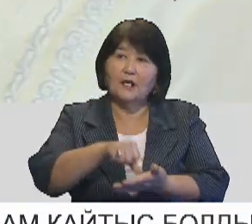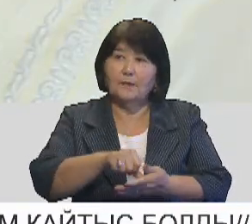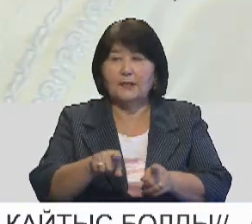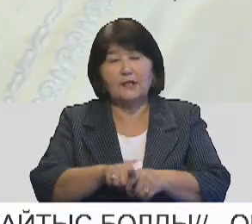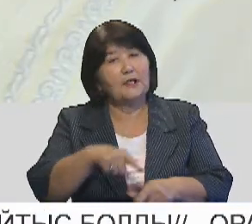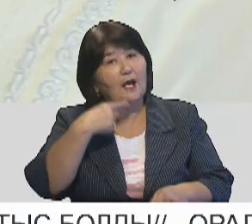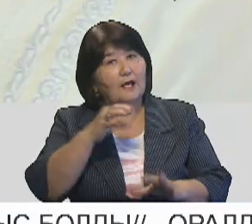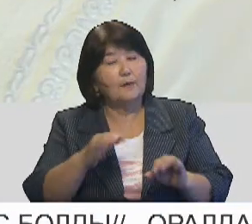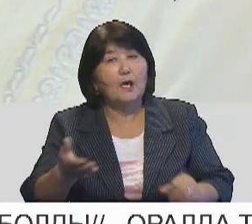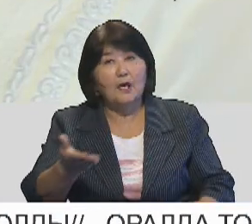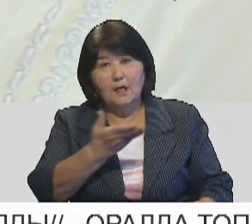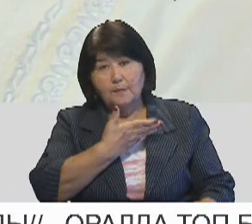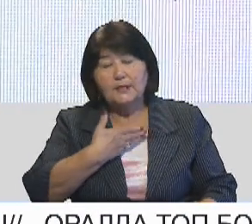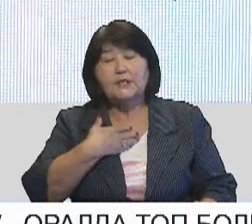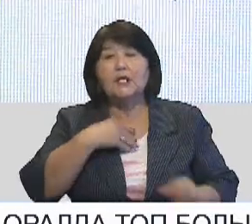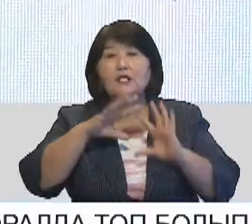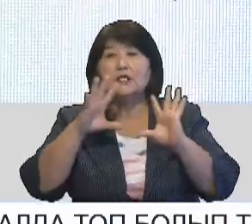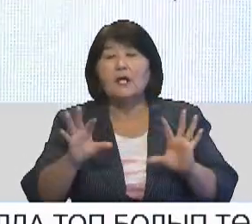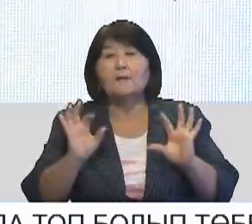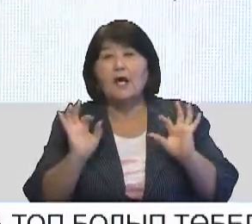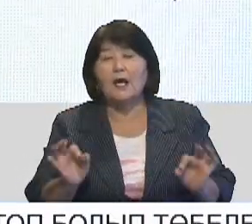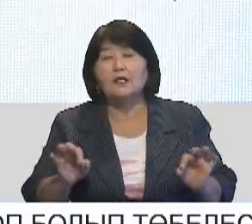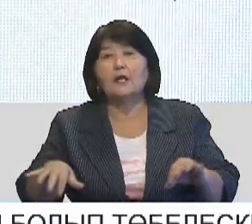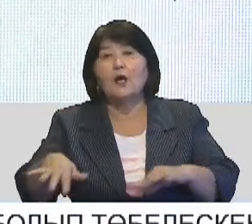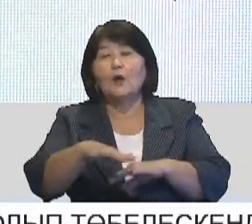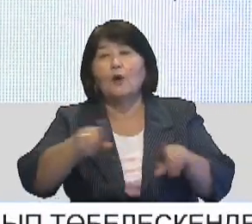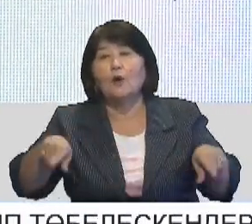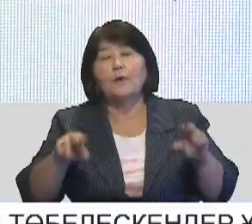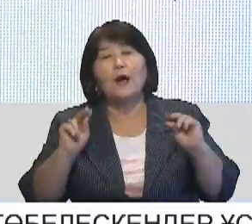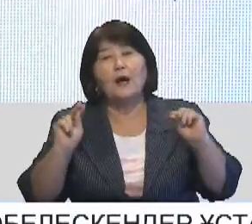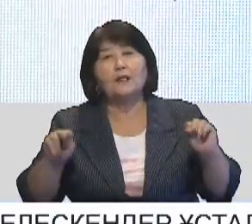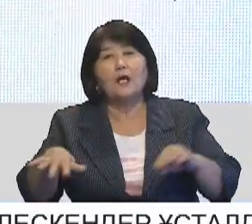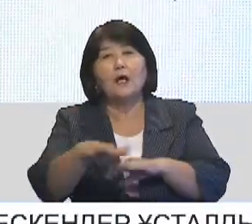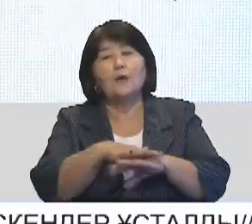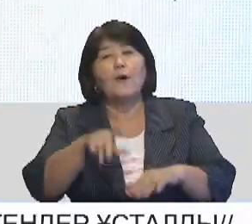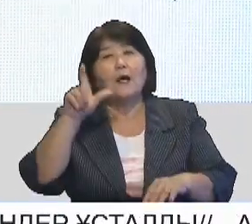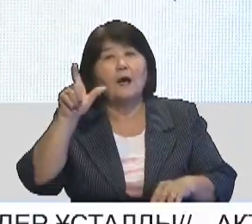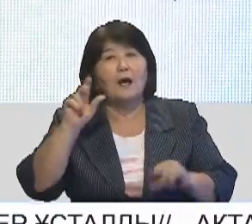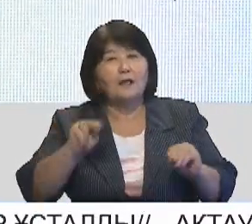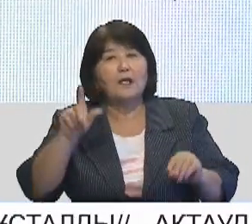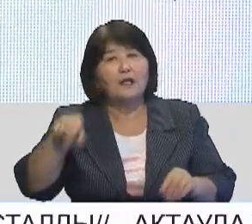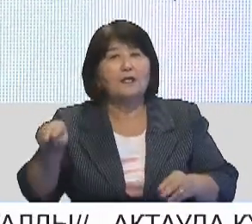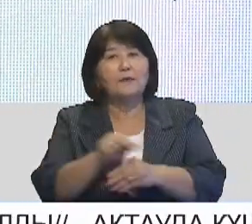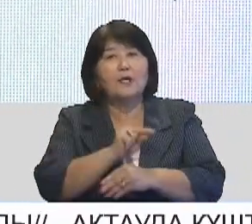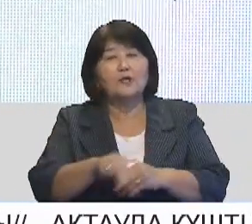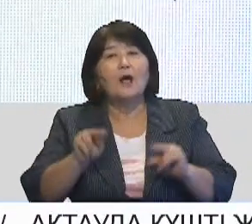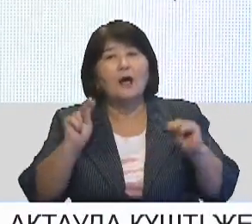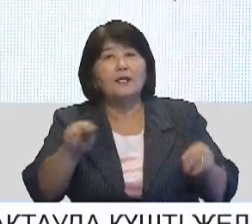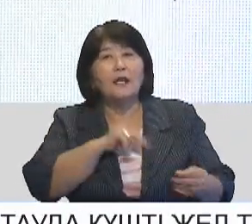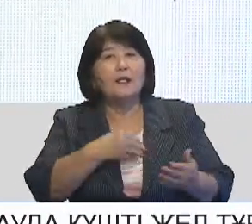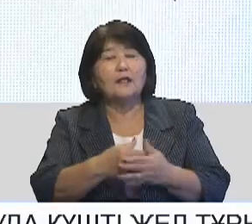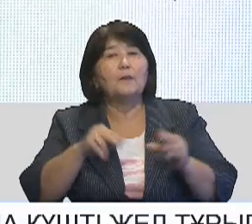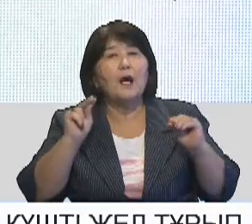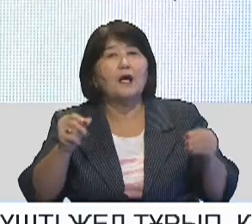тиек етіп отыр. Біз жалпы әділ қоғам құру, адал қоғам құру, адал адамды тәрбиелеу, адал еңбекпен